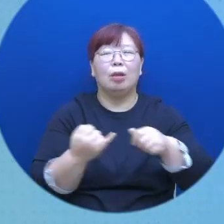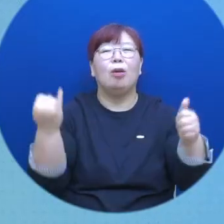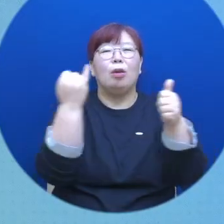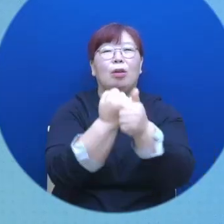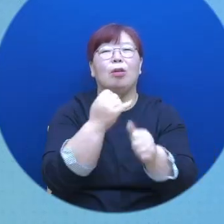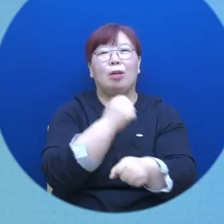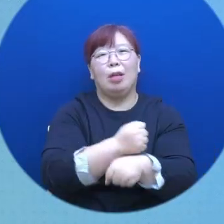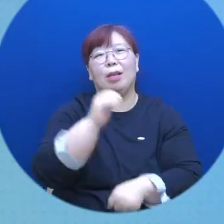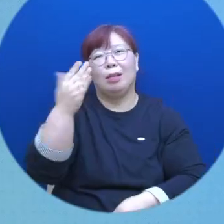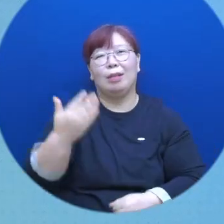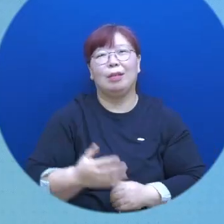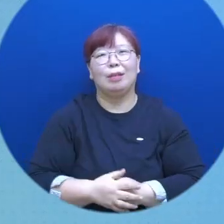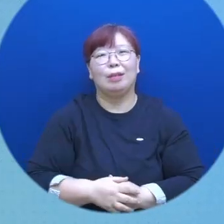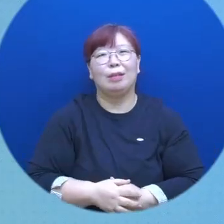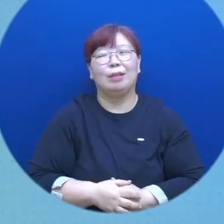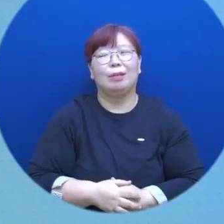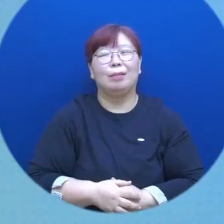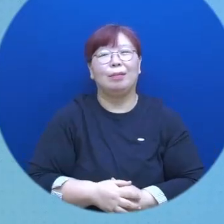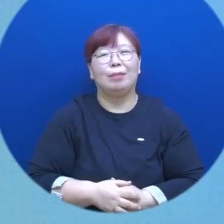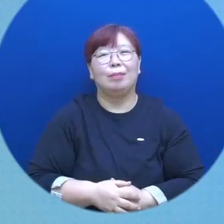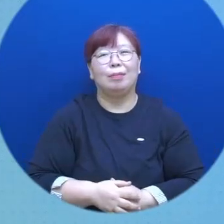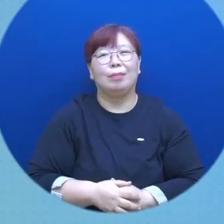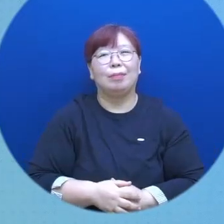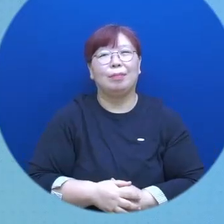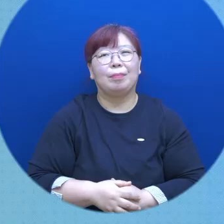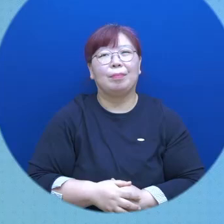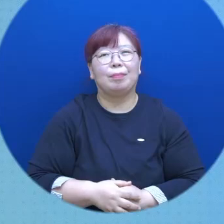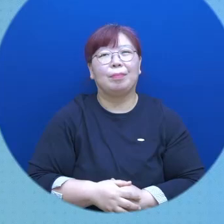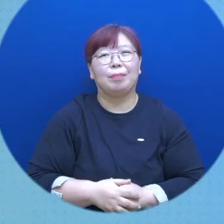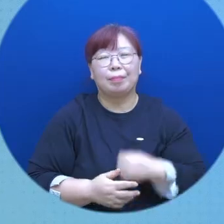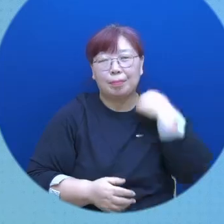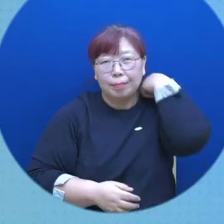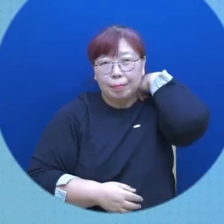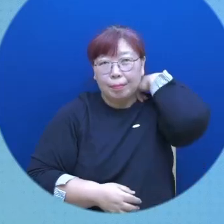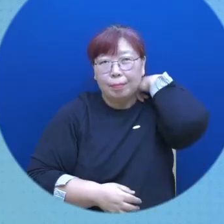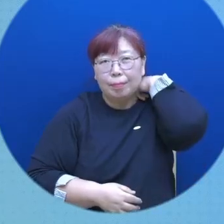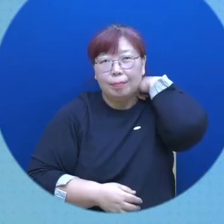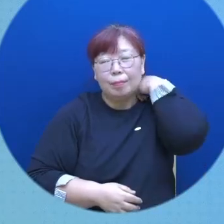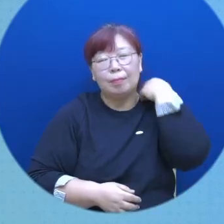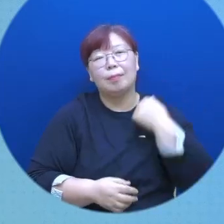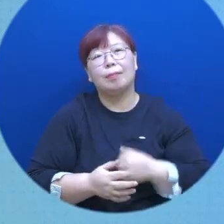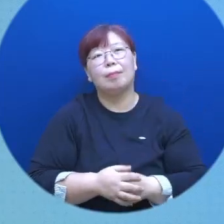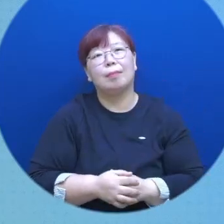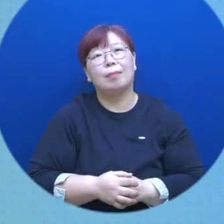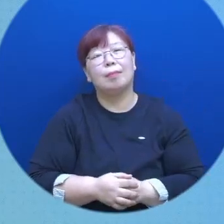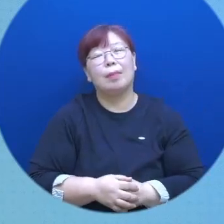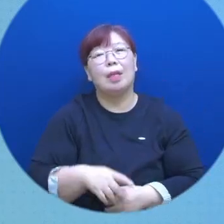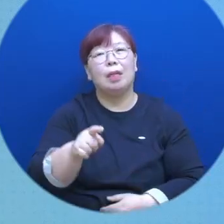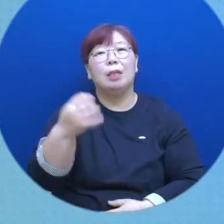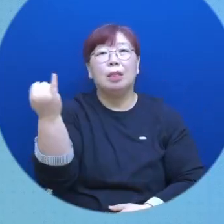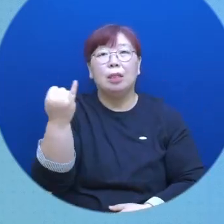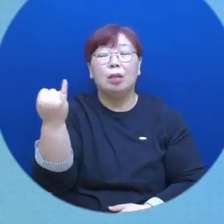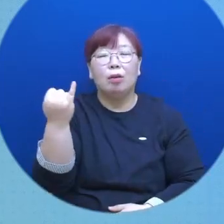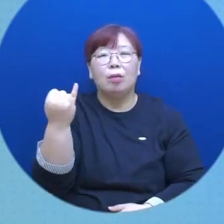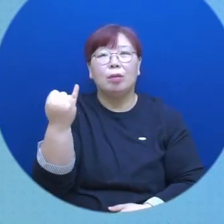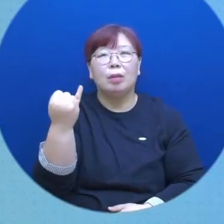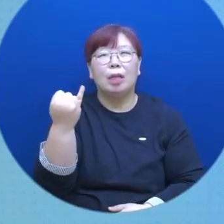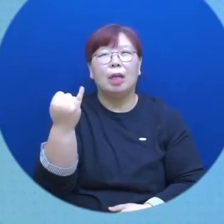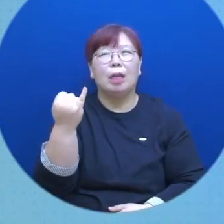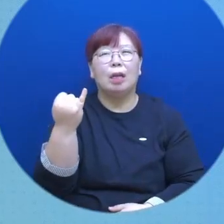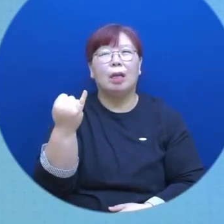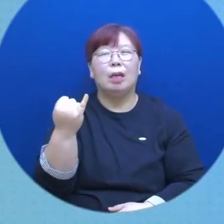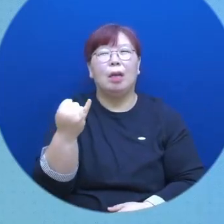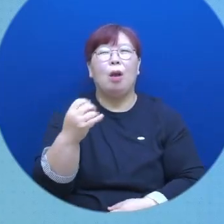됐잖아요. 그런데 이분이 얘기하는 거예요. 그 여학생이 예수를 믿다.